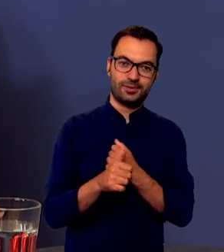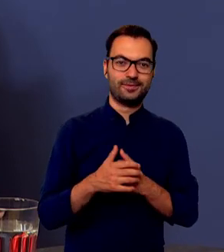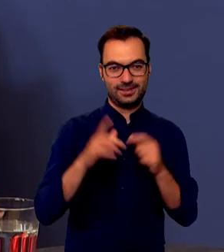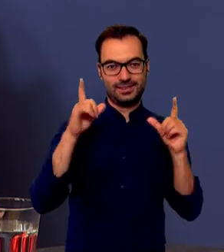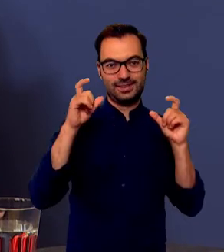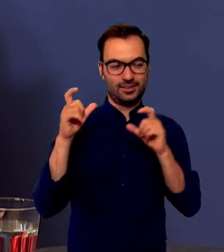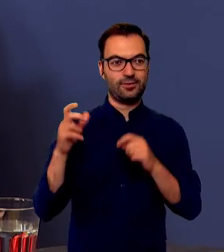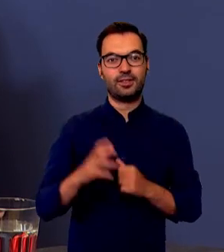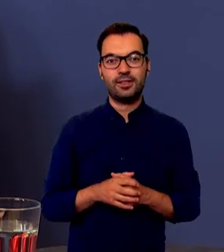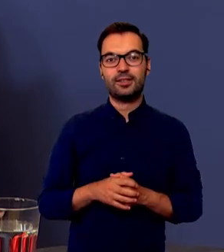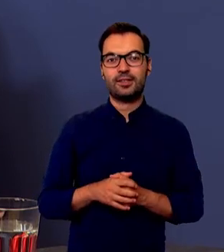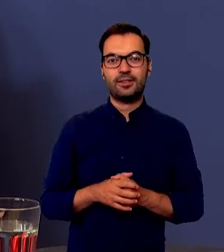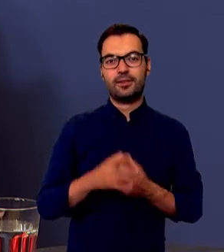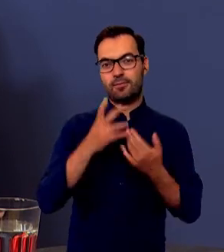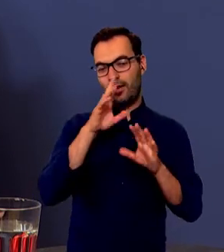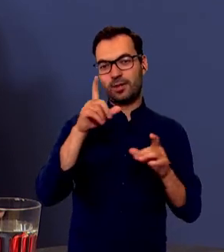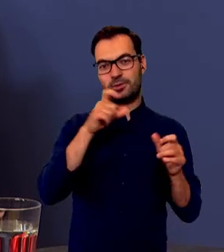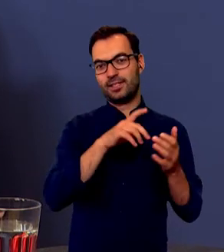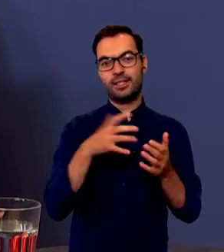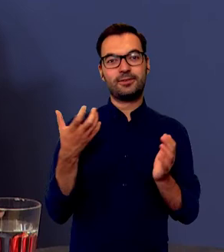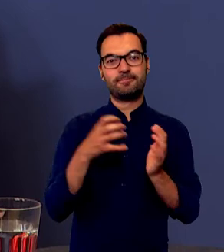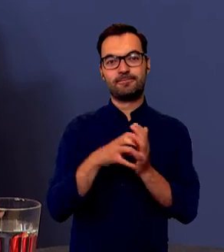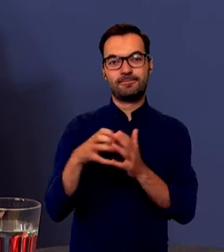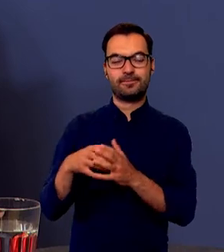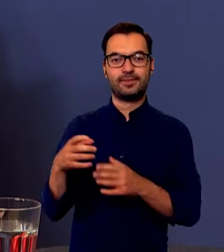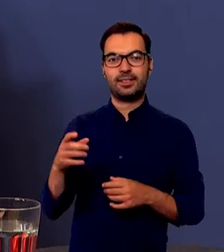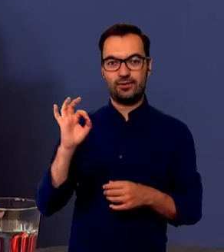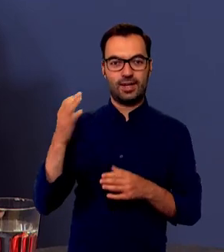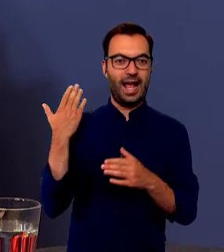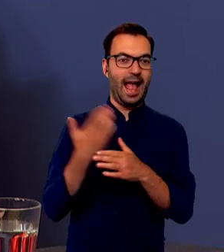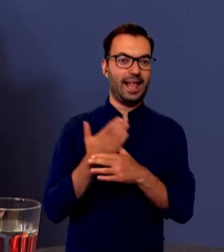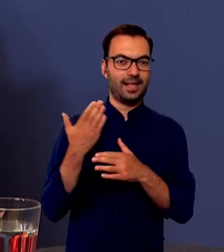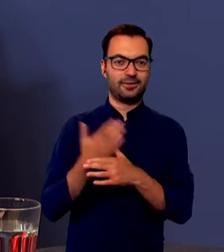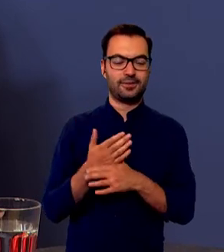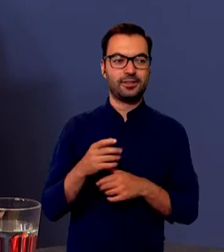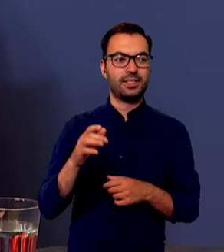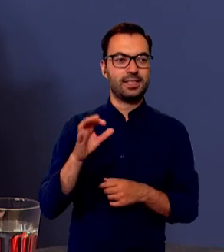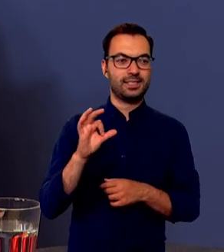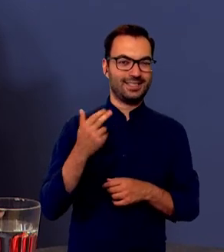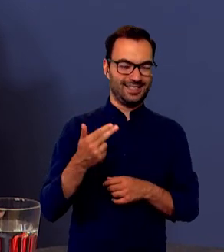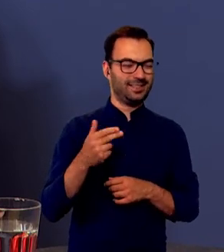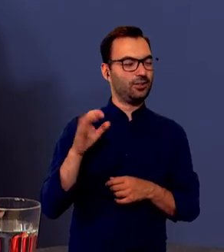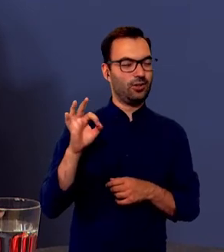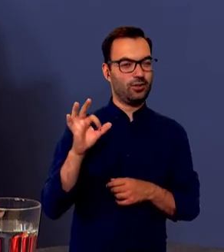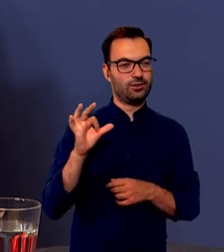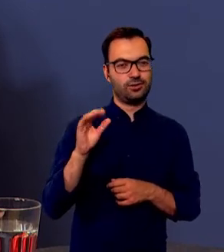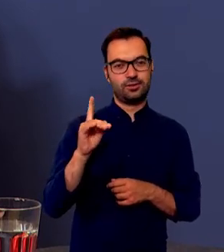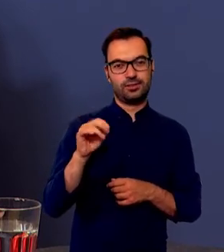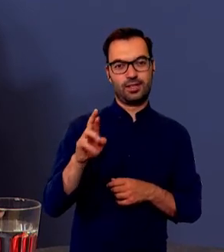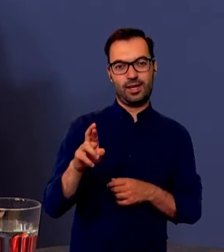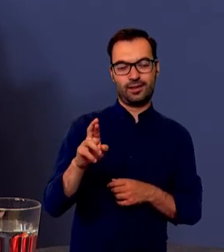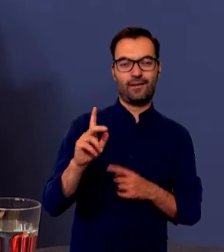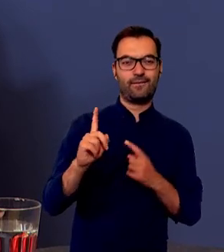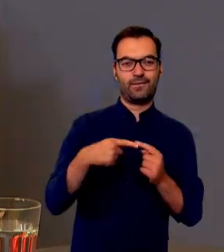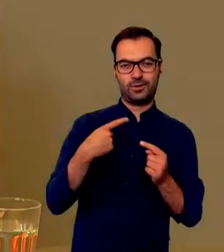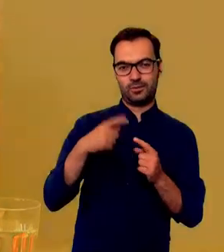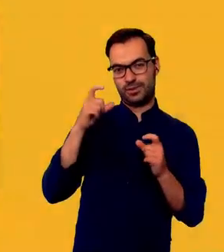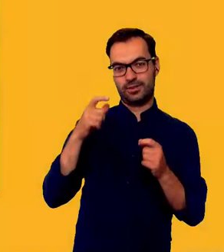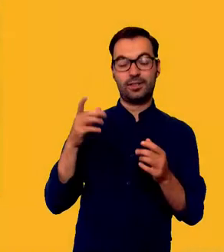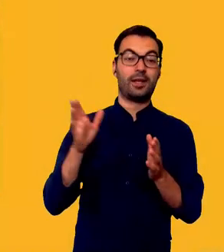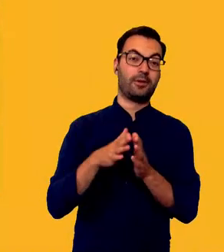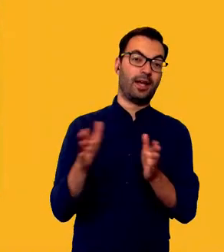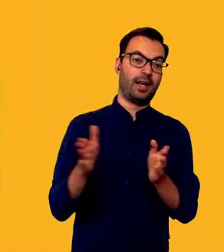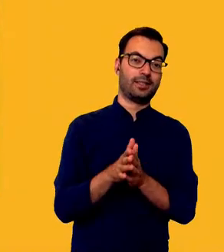rzeczowe, dowody zdjęciowe. Pokażmy trochę zdjęć, które mamy z archiwum Ewy. Rzeczony Oskar był tak miły i wysłał nam zdjęcia, czy to z